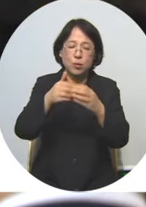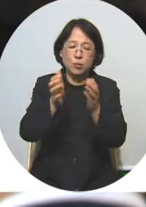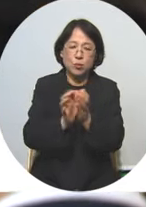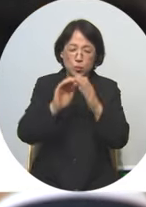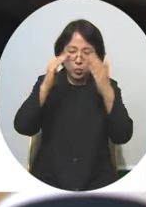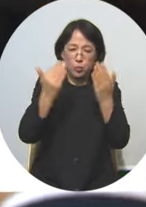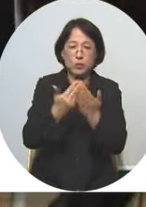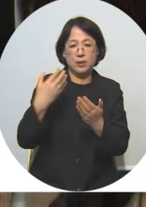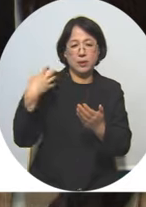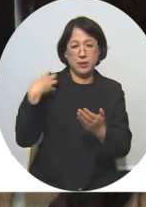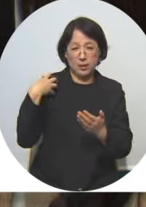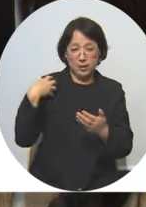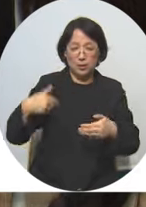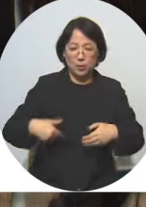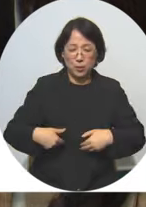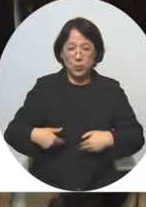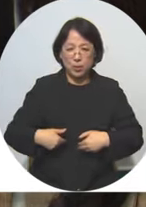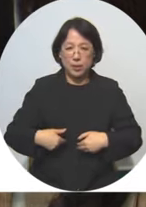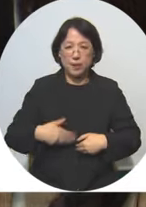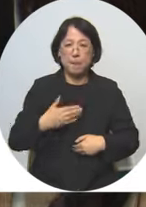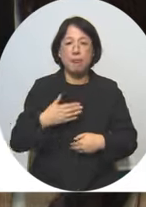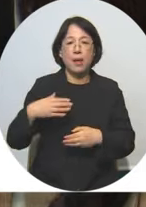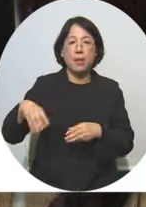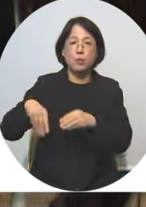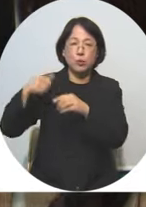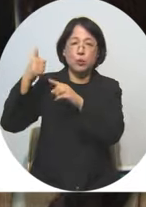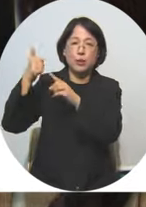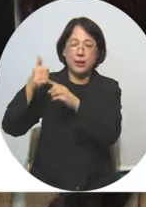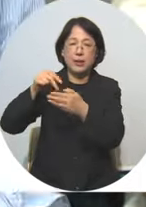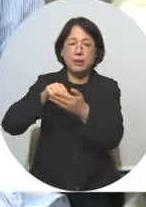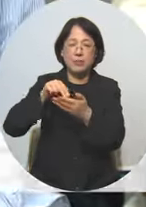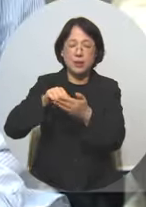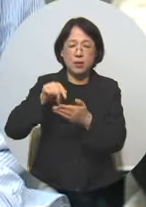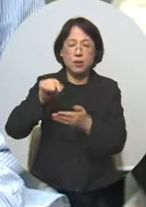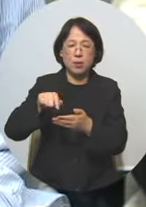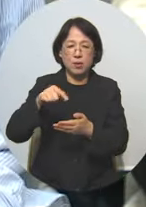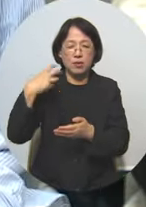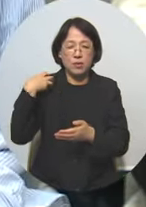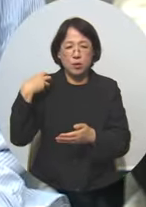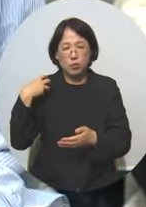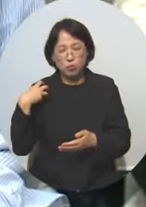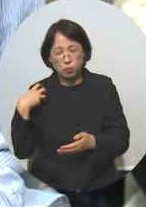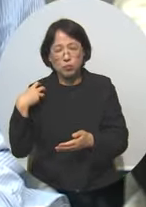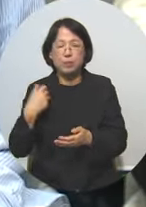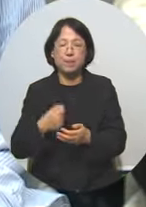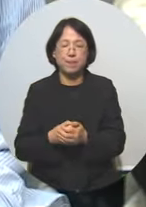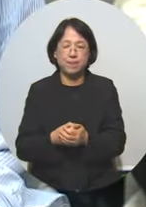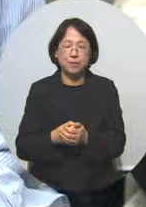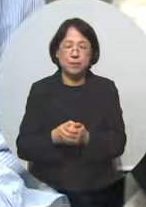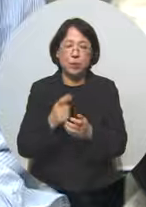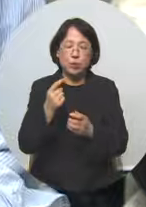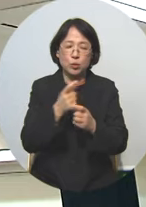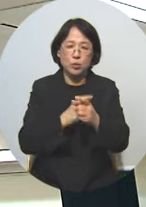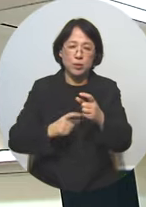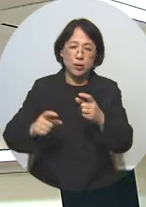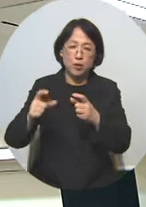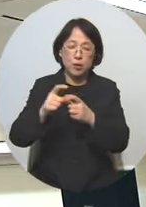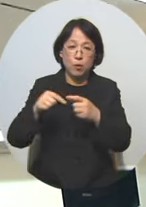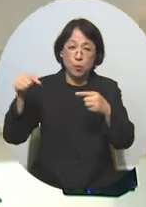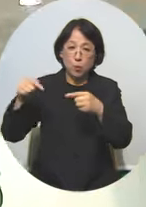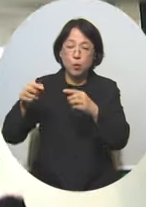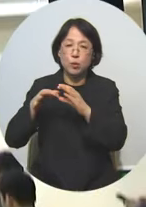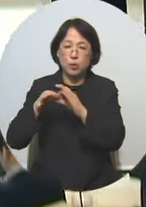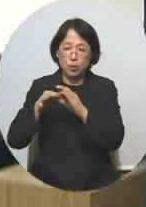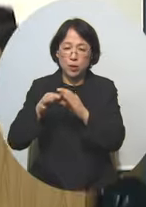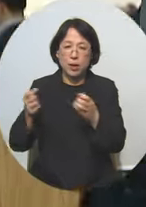생각한다며 특히 총리로서 그 책임을 무겁게 느낀다고 강조했습니다. 이어 조금 더 정치권과 협치를 통해